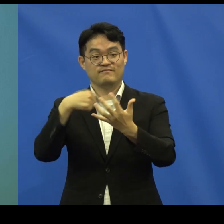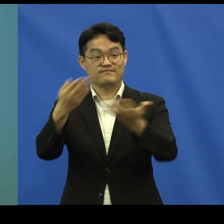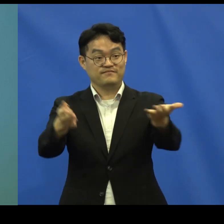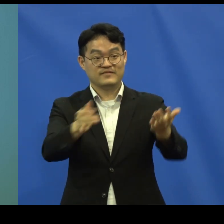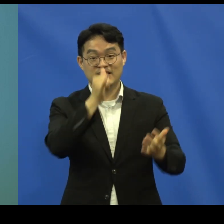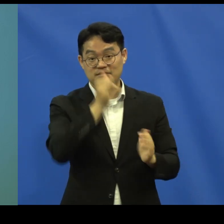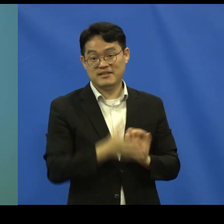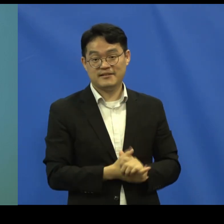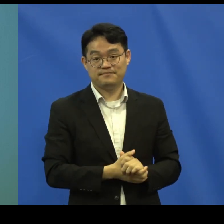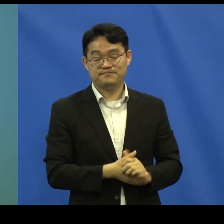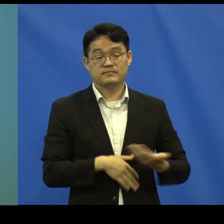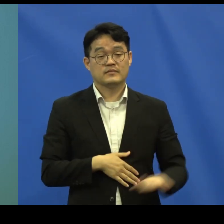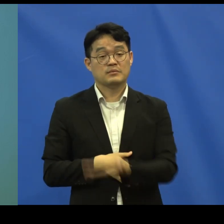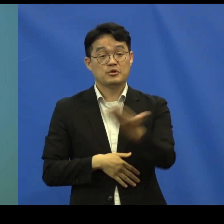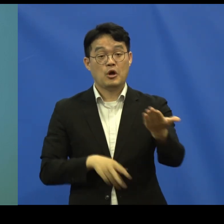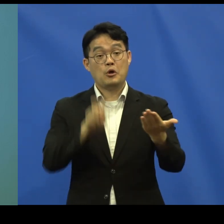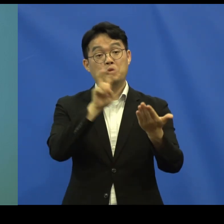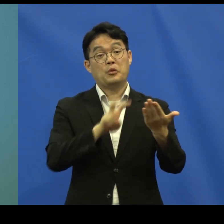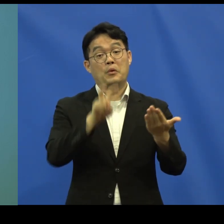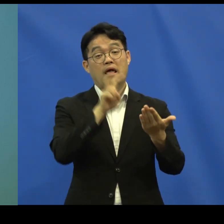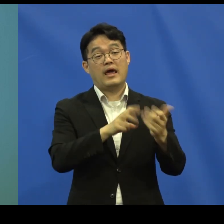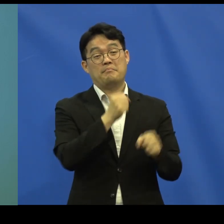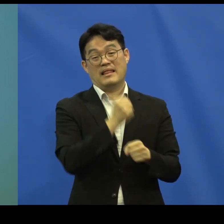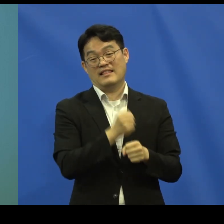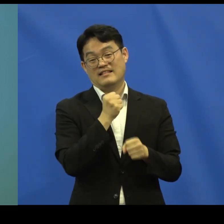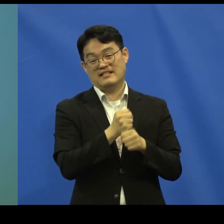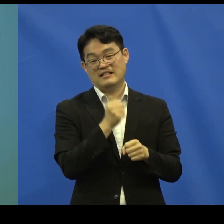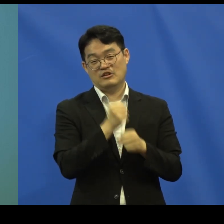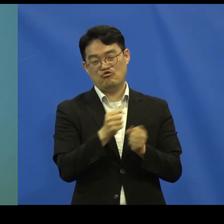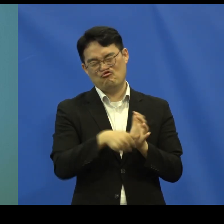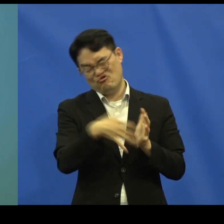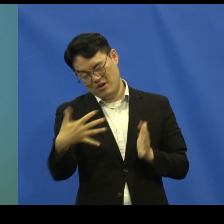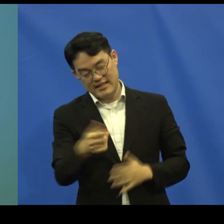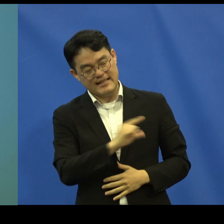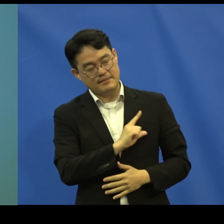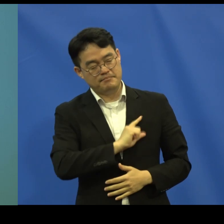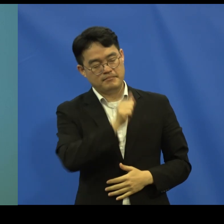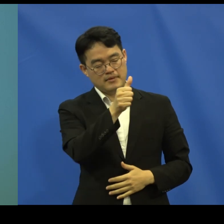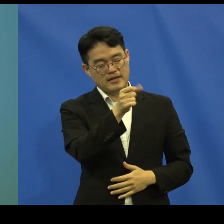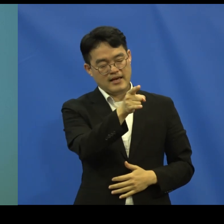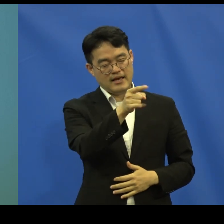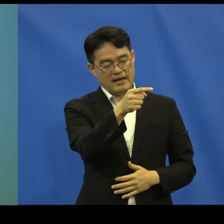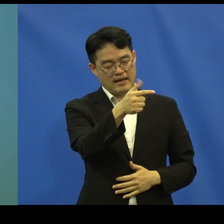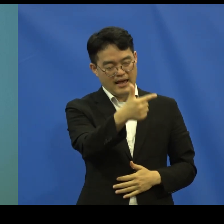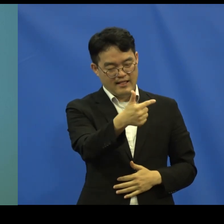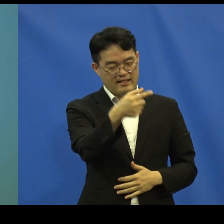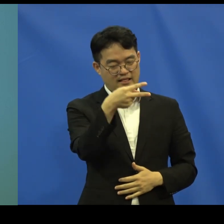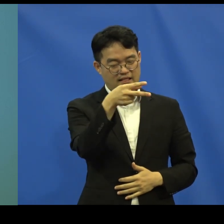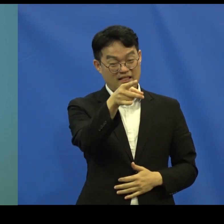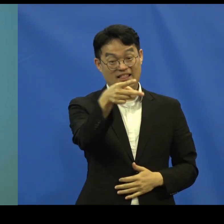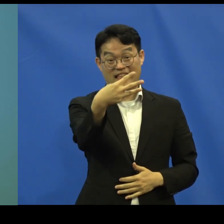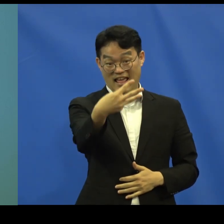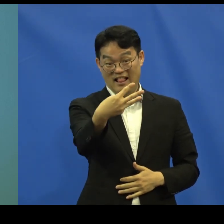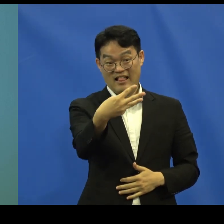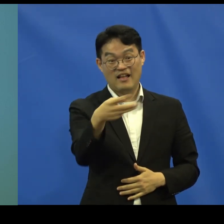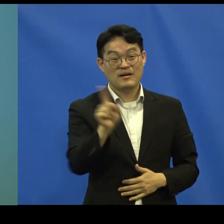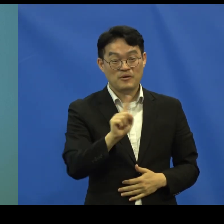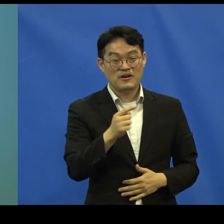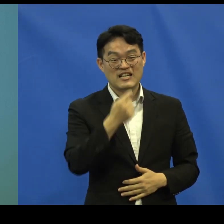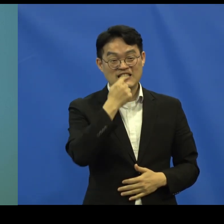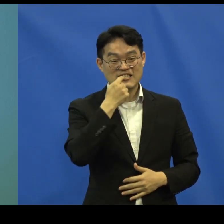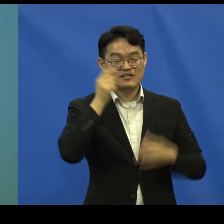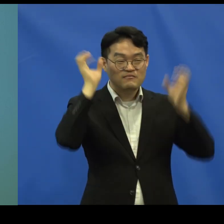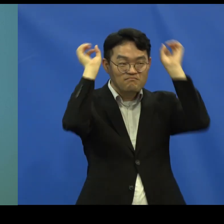핸델의 오라토리오 메시아는 유명합니다. 그런데 그 가사에 이 메시아의